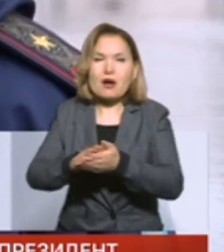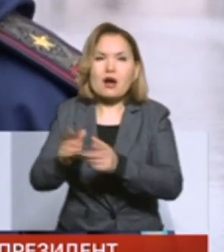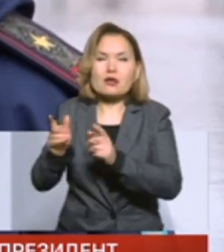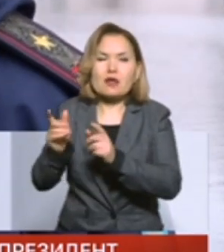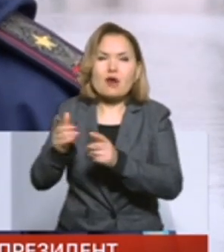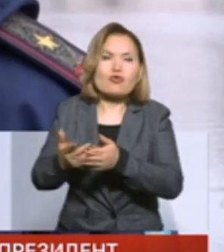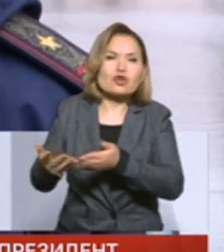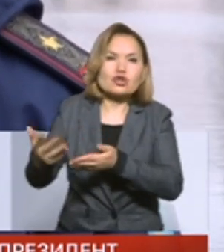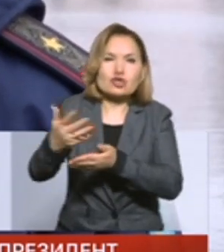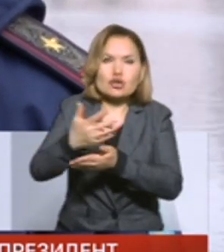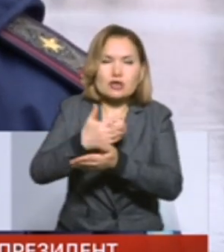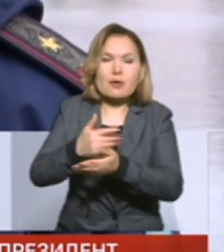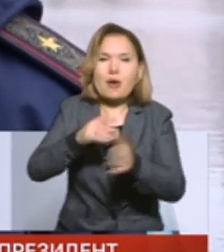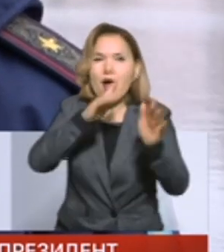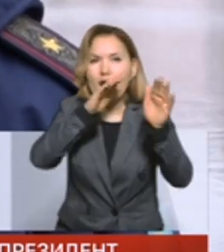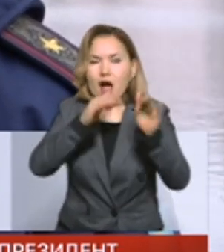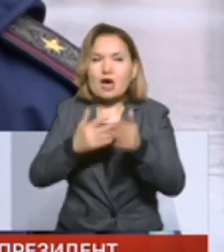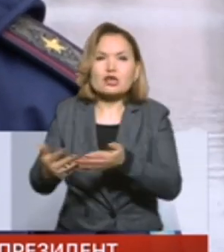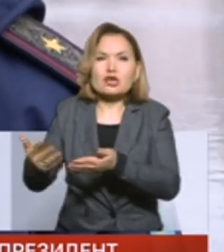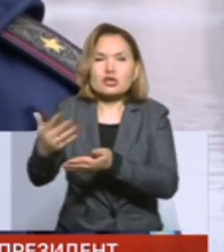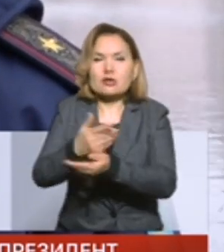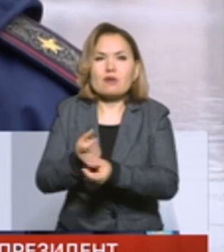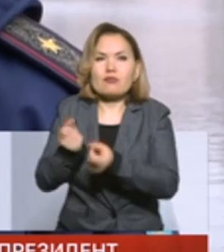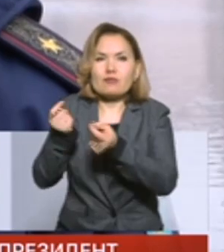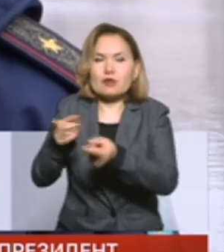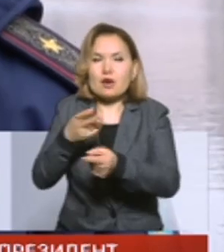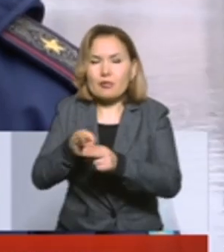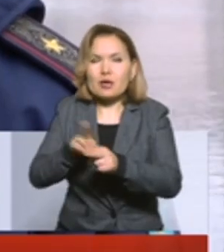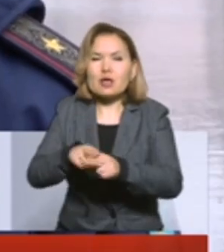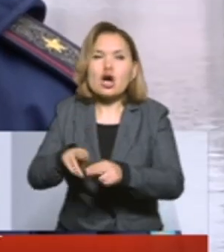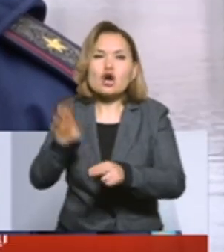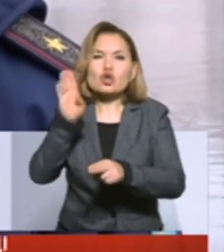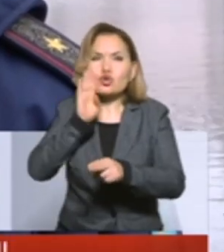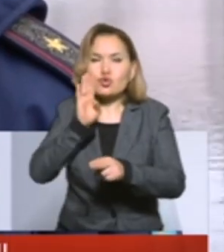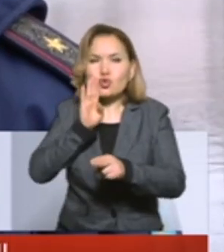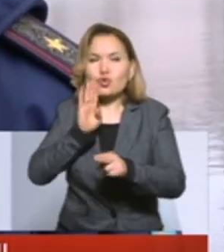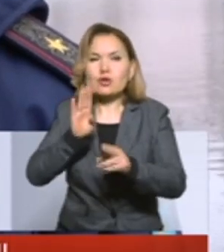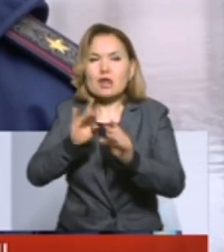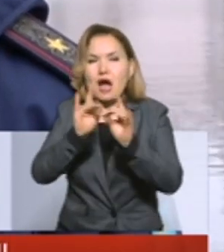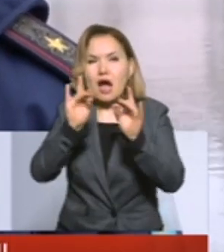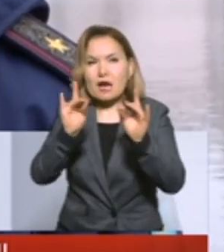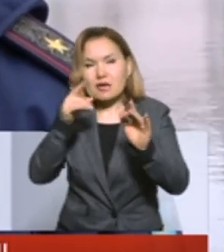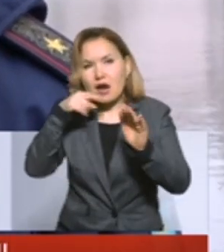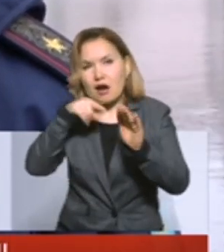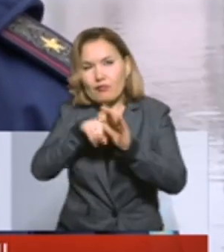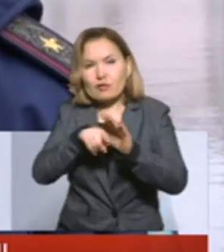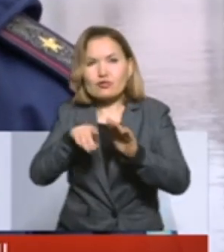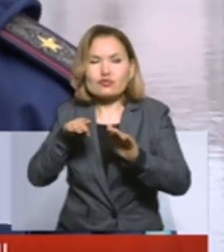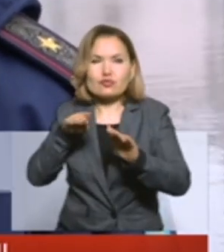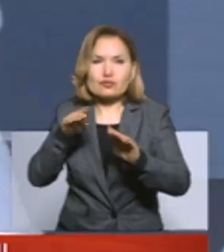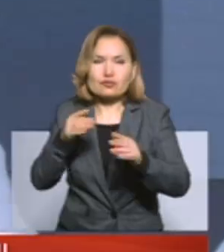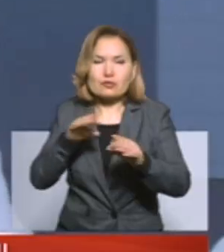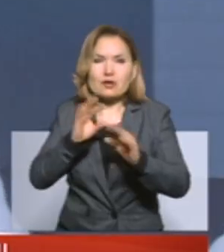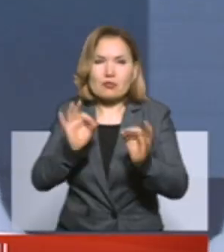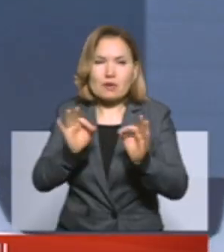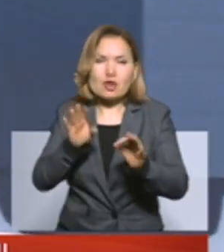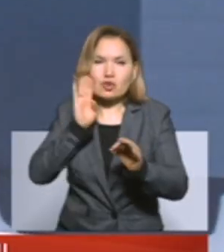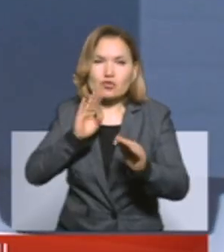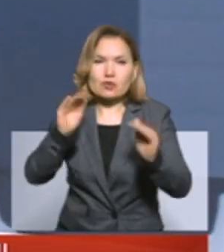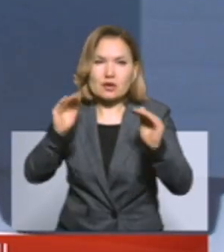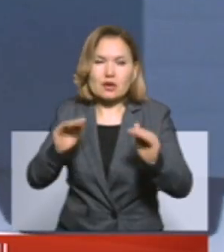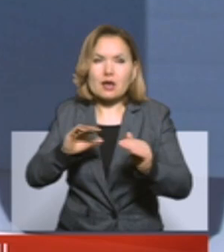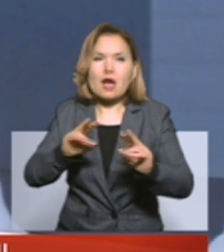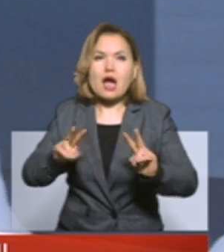жатырмыз. Солдың маңайынан су көпірдің астынан жақсы өтіп, қазіргі таманда судың деңгейі түсті.